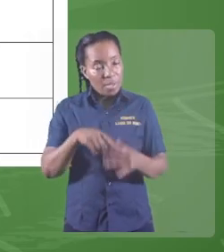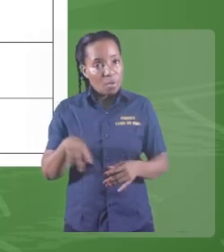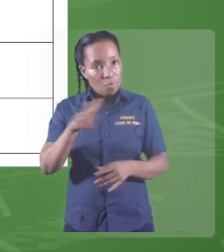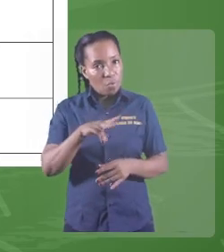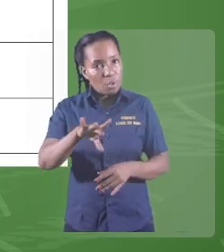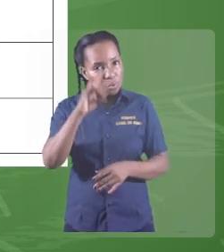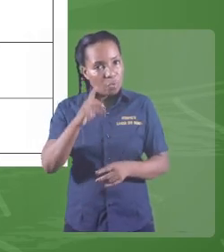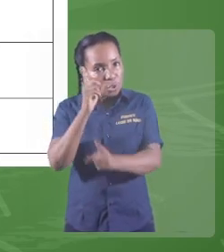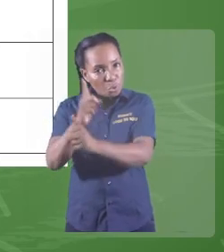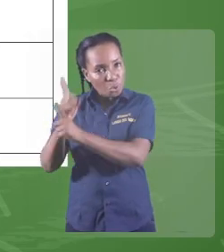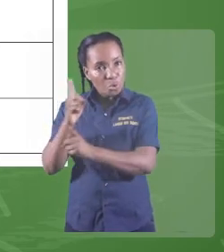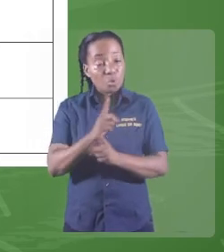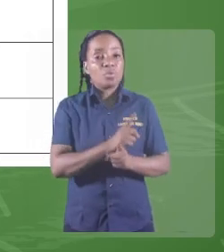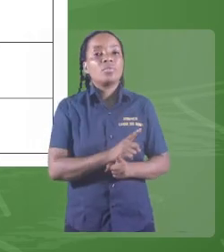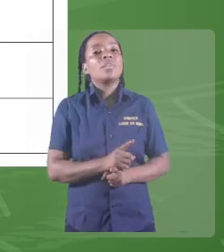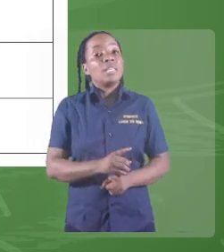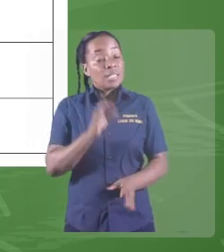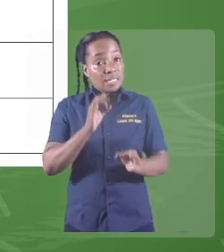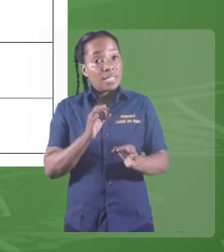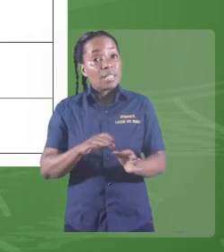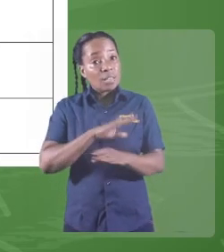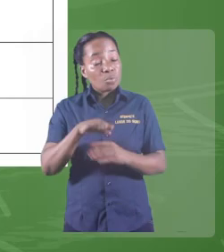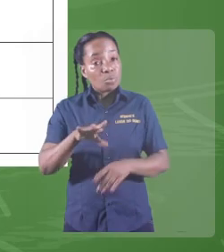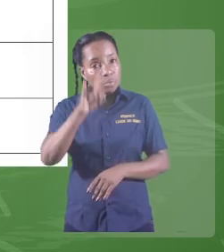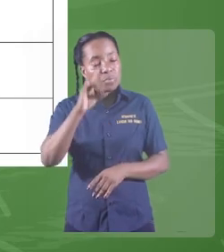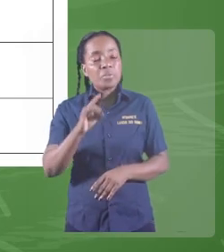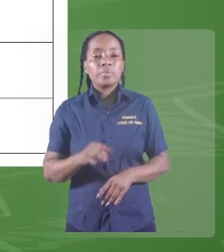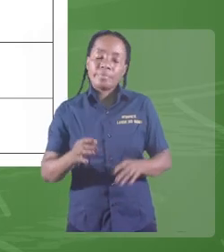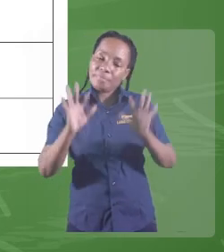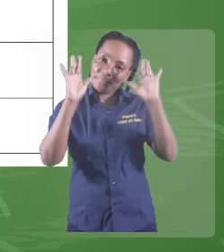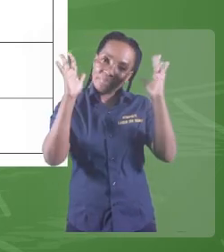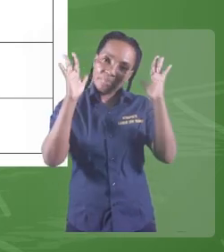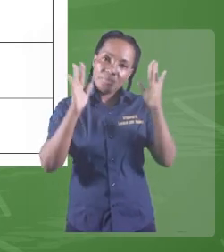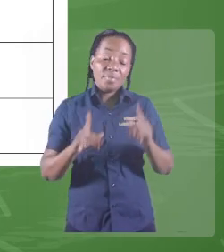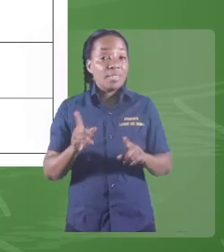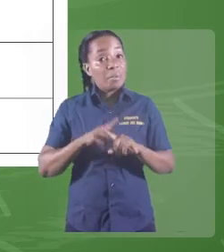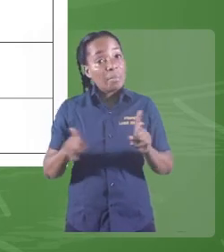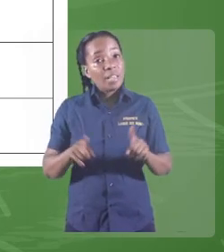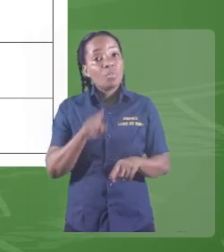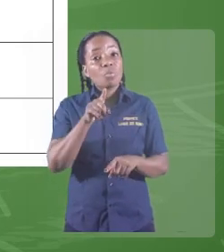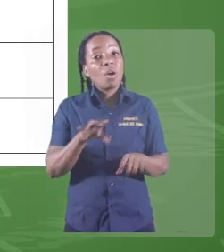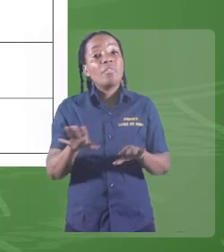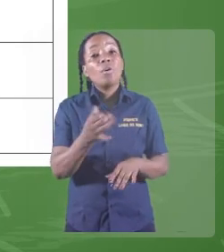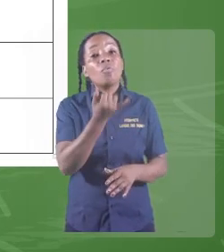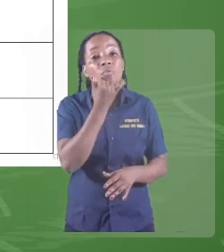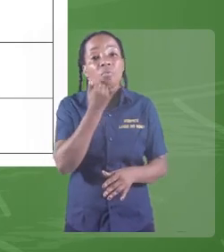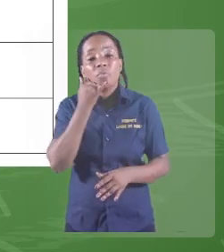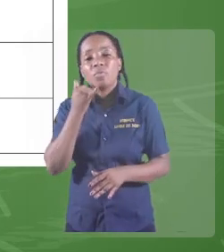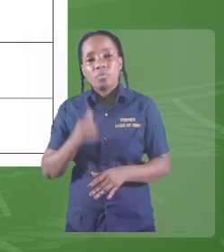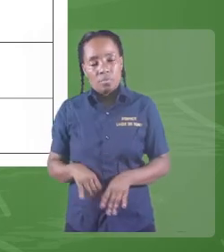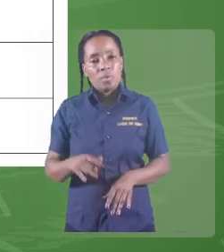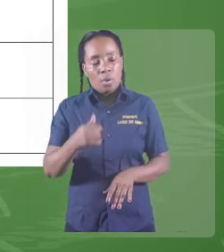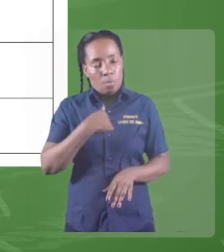avez réussi, bravo. Si vous n'avez pas réussi, je vous invite au